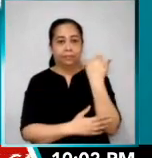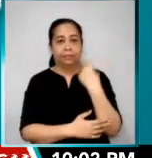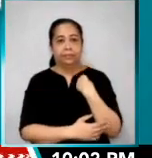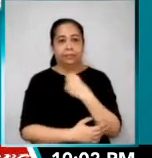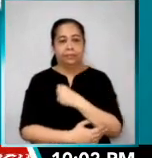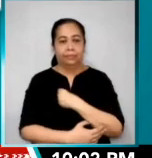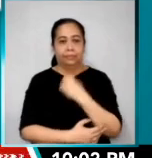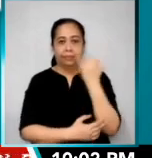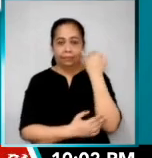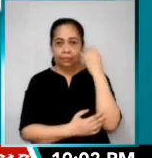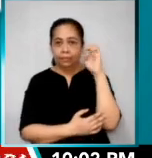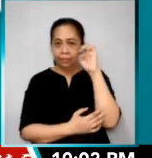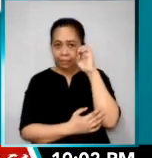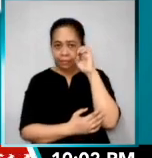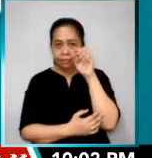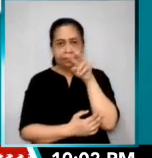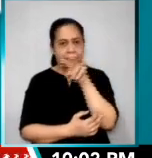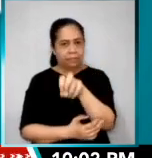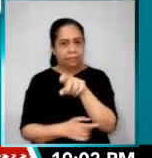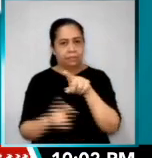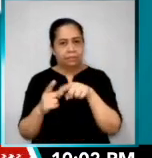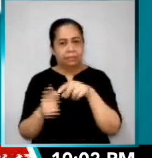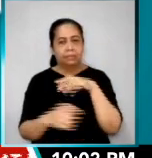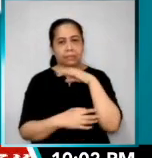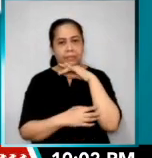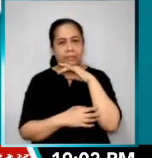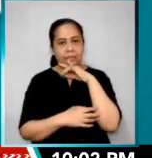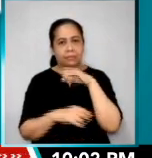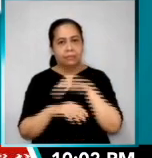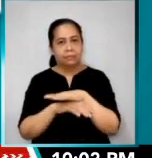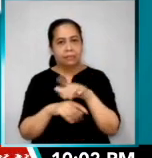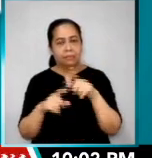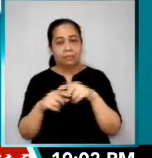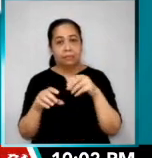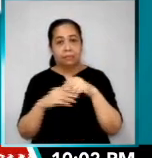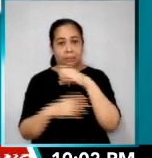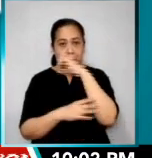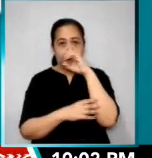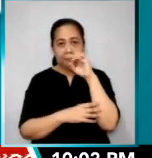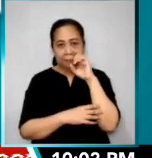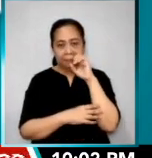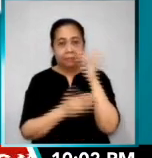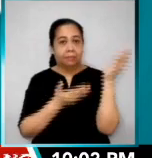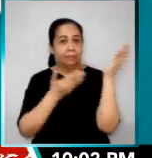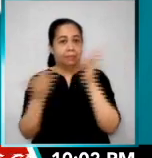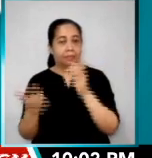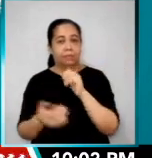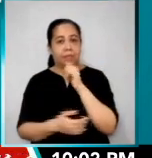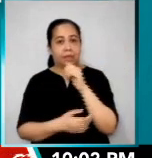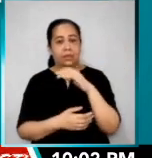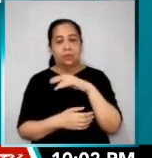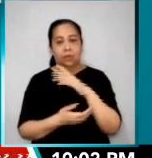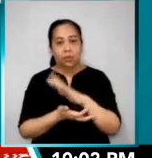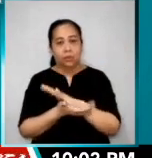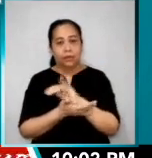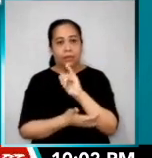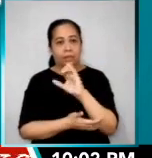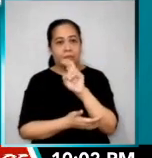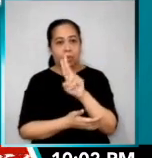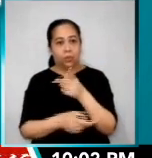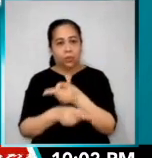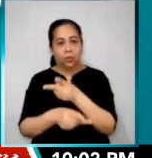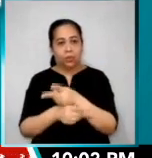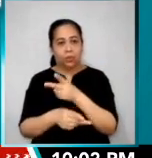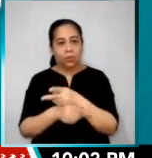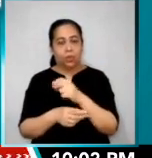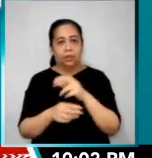Estrada, nakitaan ng bacterial infection sa baga si ERAP. Dinala siya sa non-COVID ICU para mabantayan at ma-manage